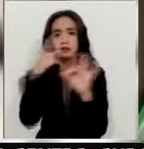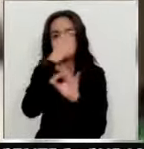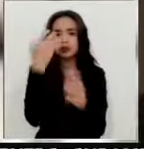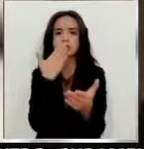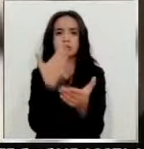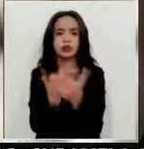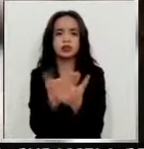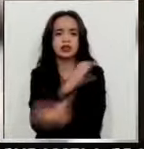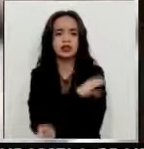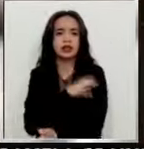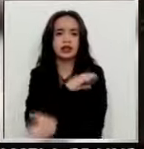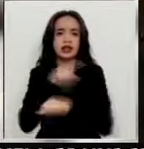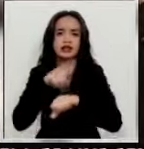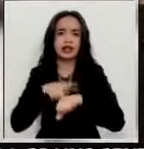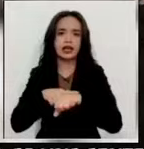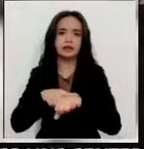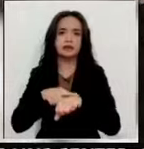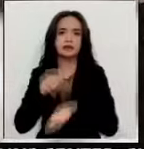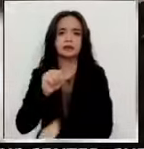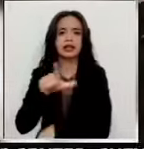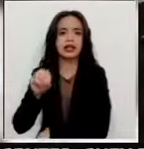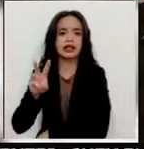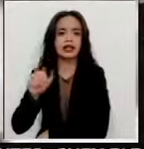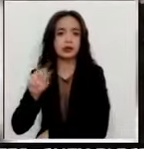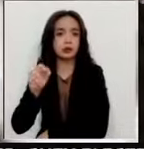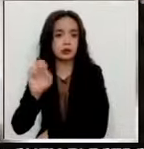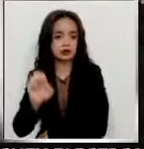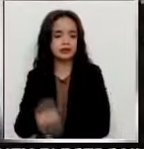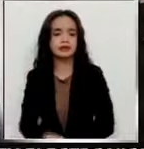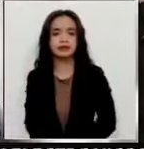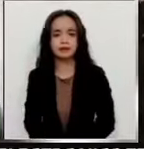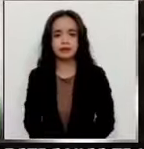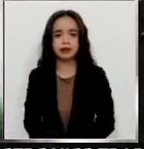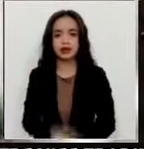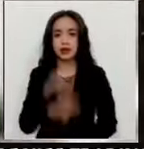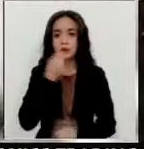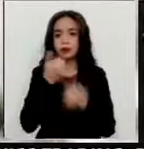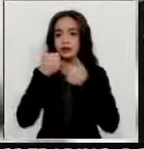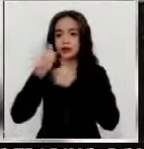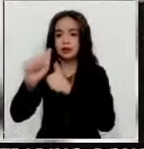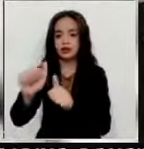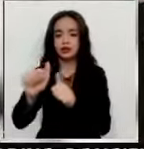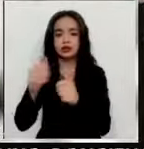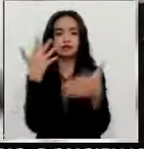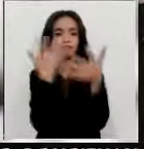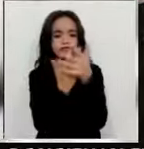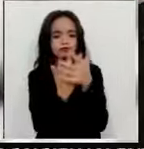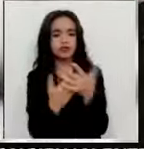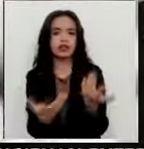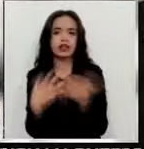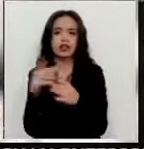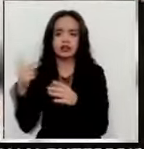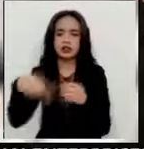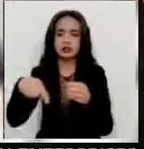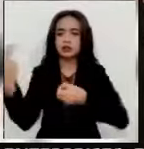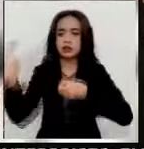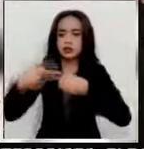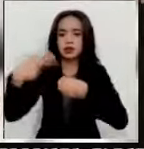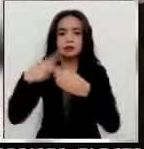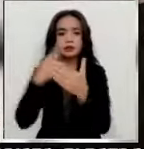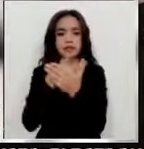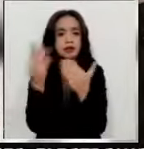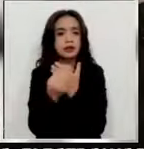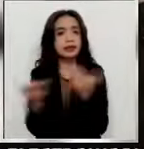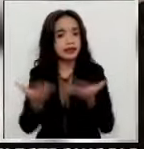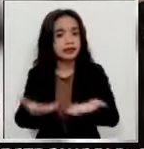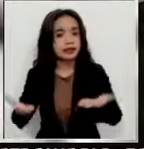time allowance. Yung pong pagsunod sa mga alituntunin ng Piitan, yung pong pag-join na sa mga programa dito po sa atin sa